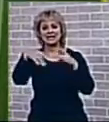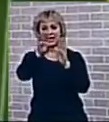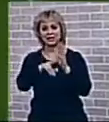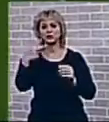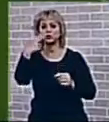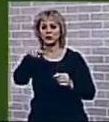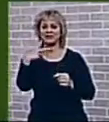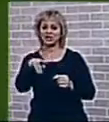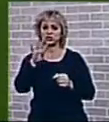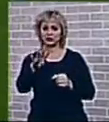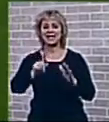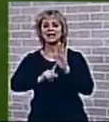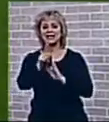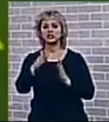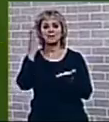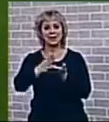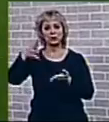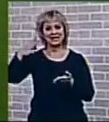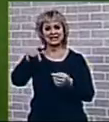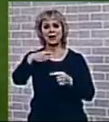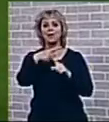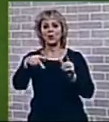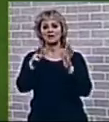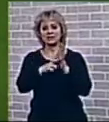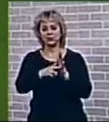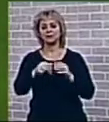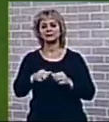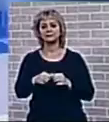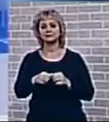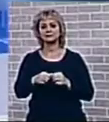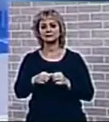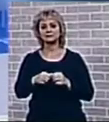телеканале «Дон-24». Начало прямой трансляции в 19:30.